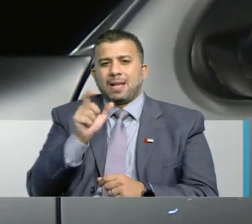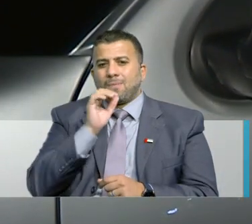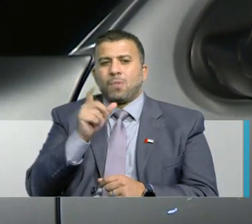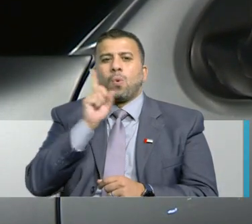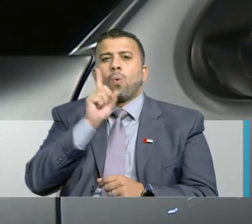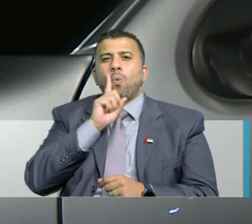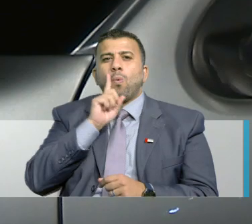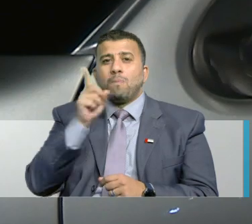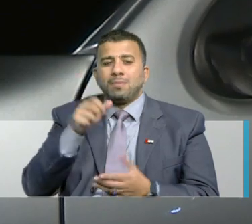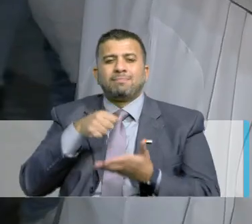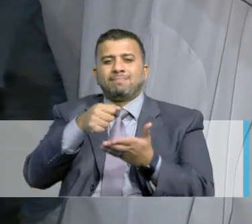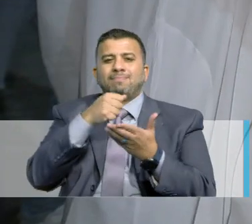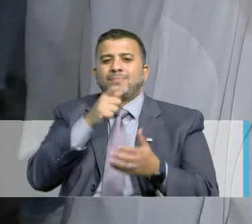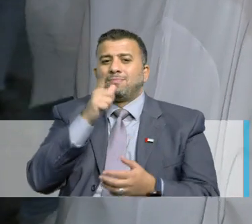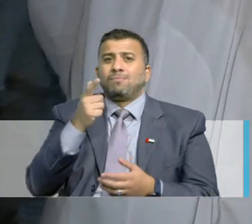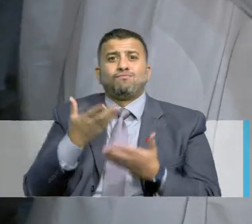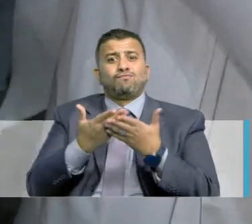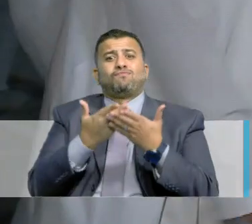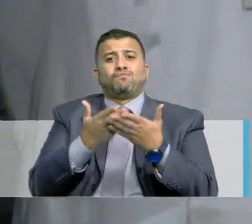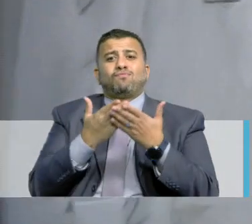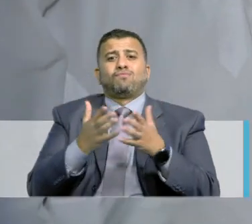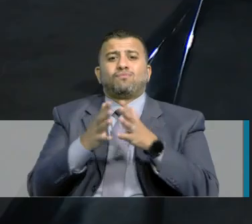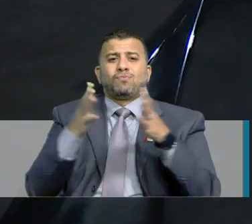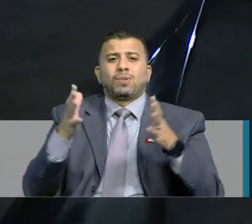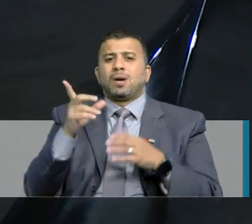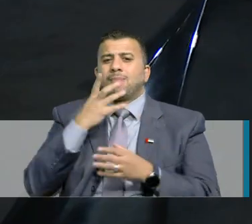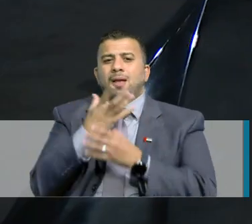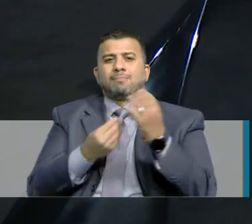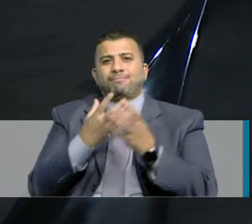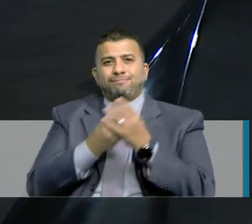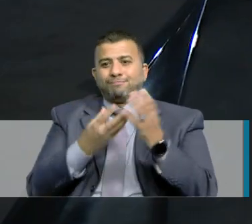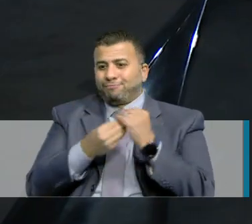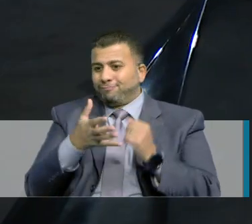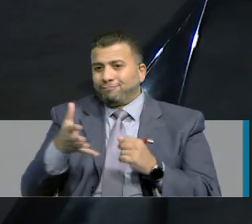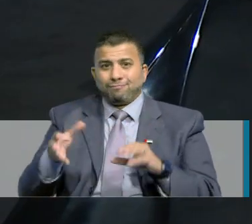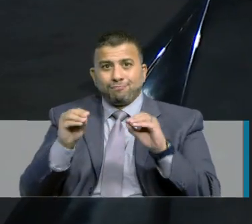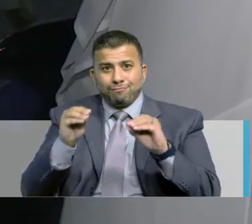من الامهات تقديرا للدور الذي يبذلنه في رعايه ابنائهن،